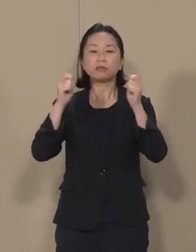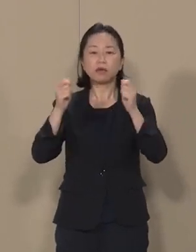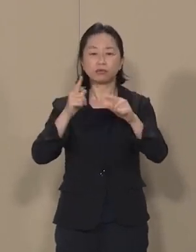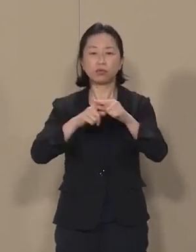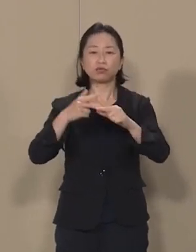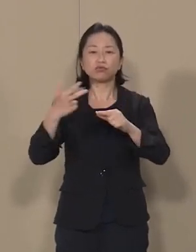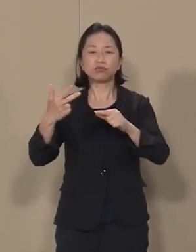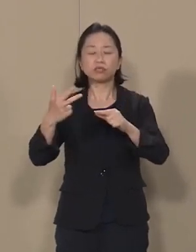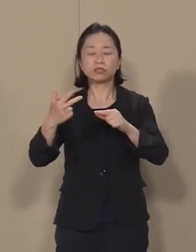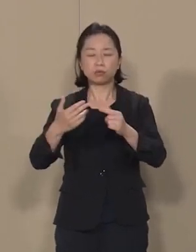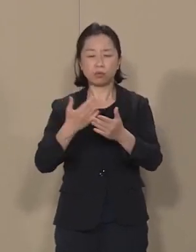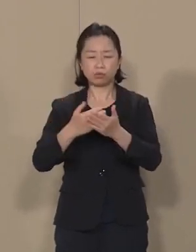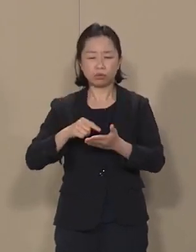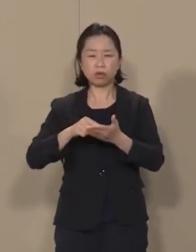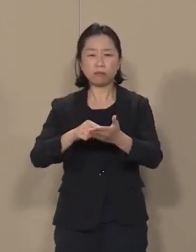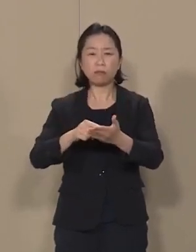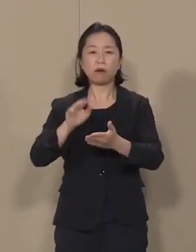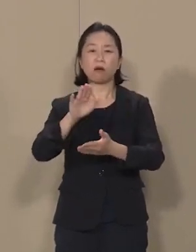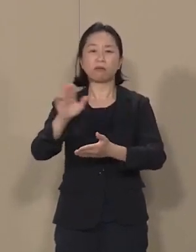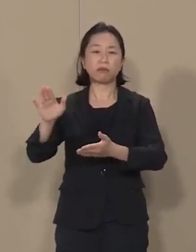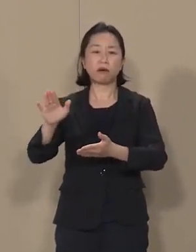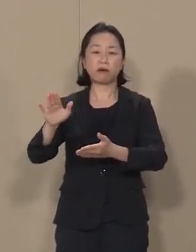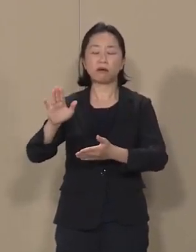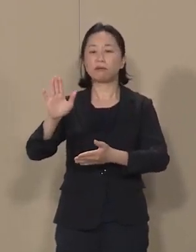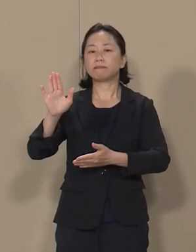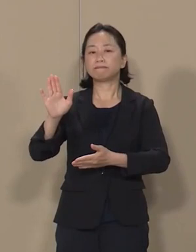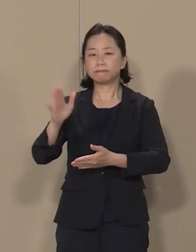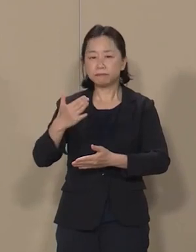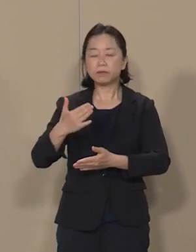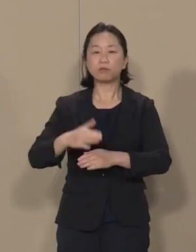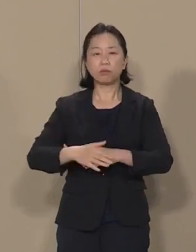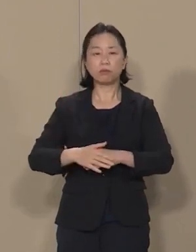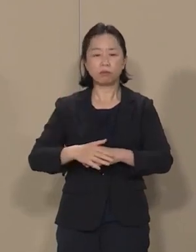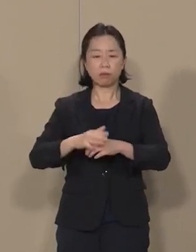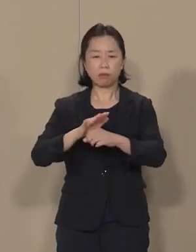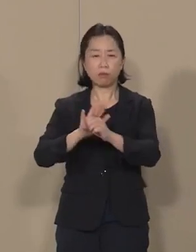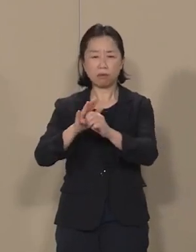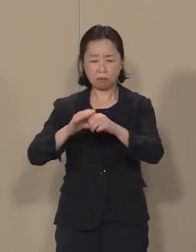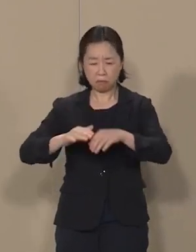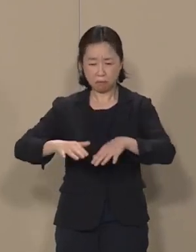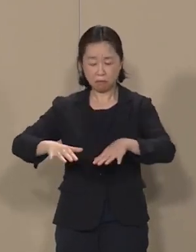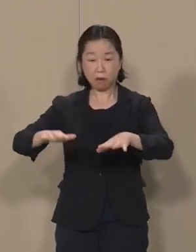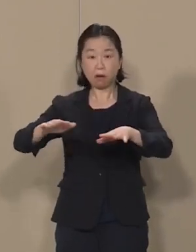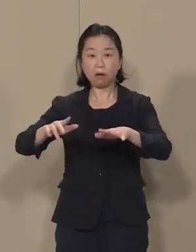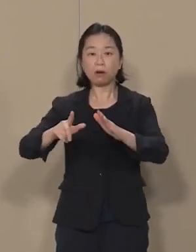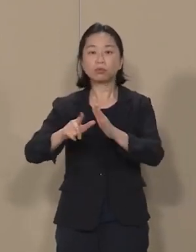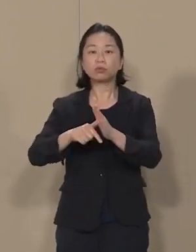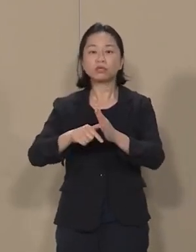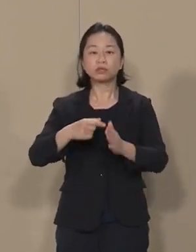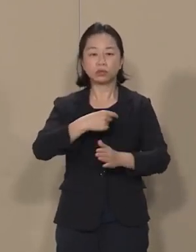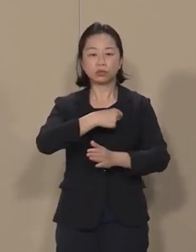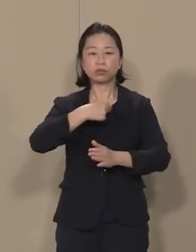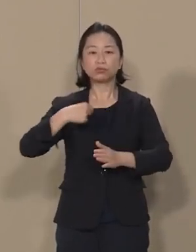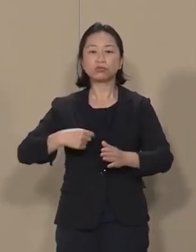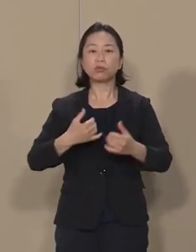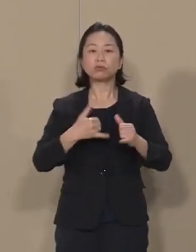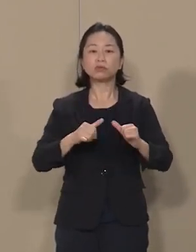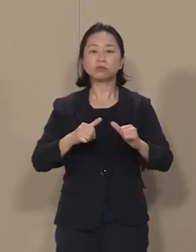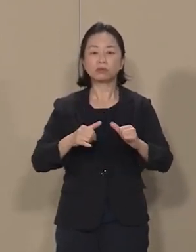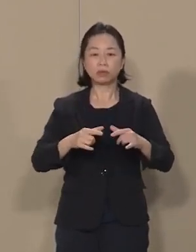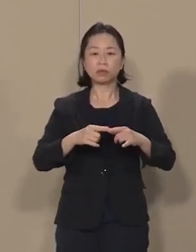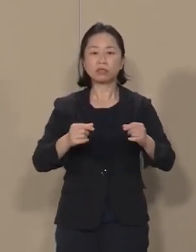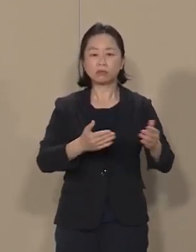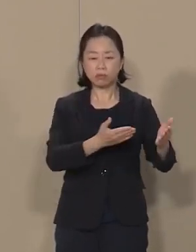いう自粛行政がこれほどでておりますけれどもしかしこの子の名が広がった時に中国人はいつまでもいつまでも